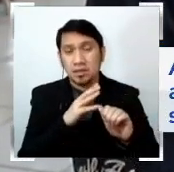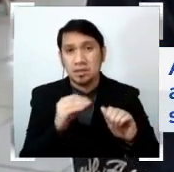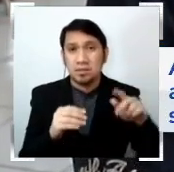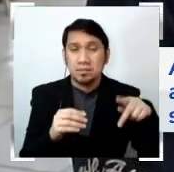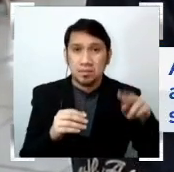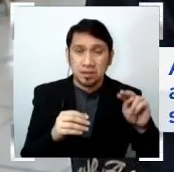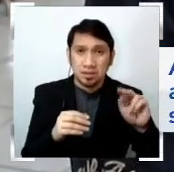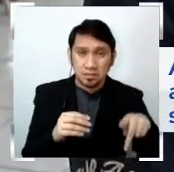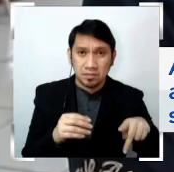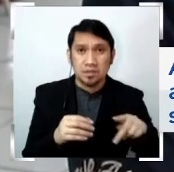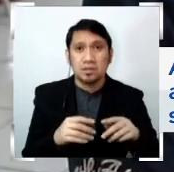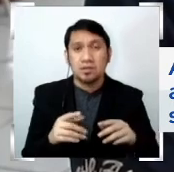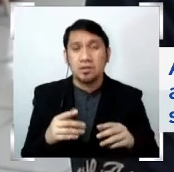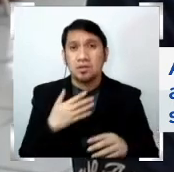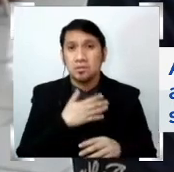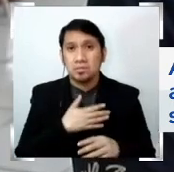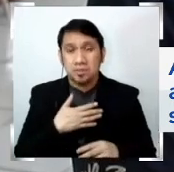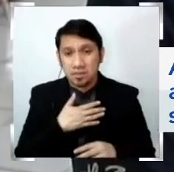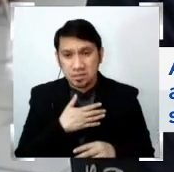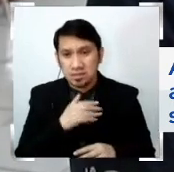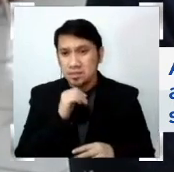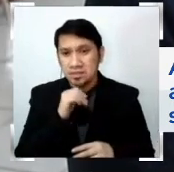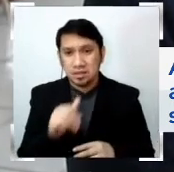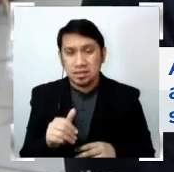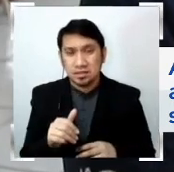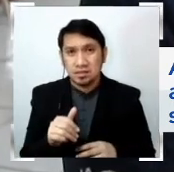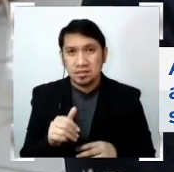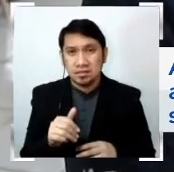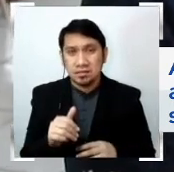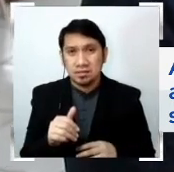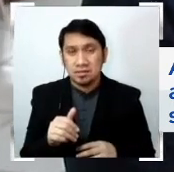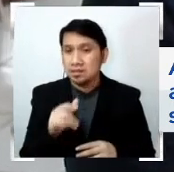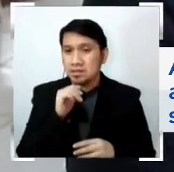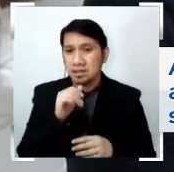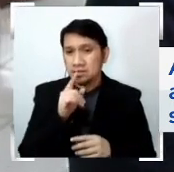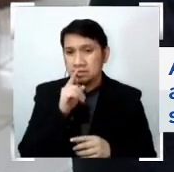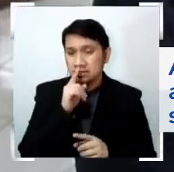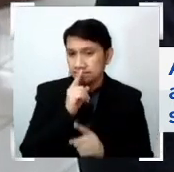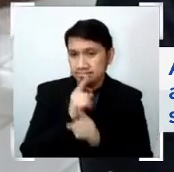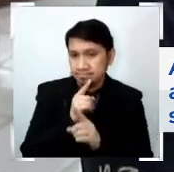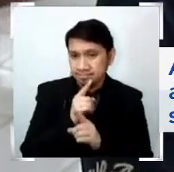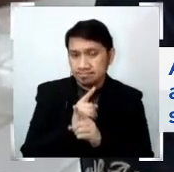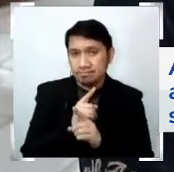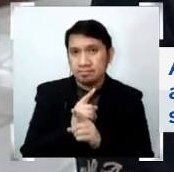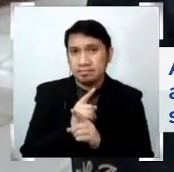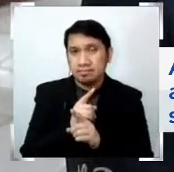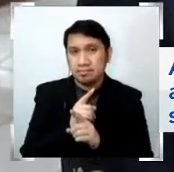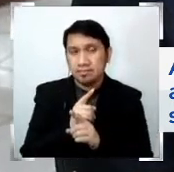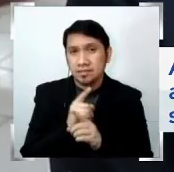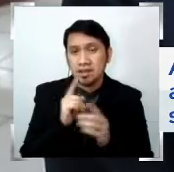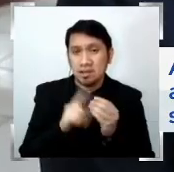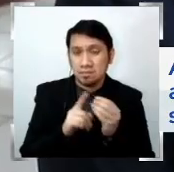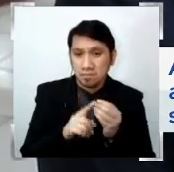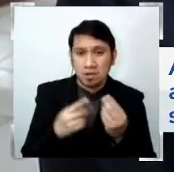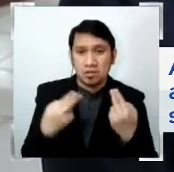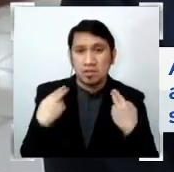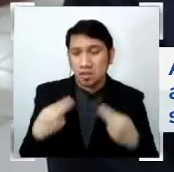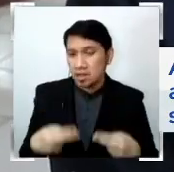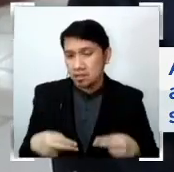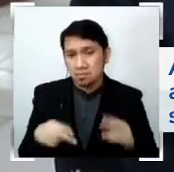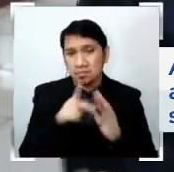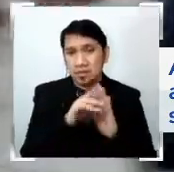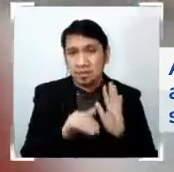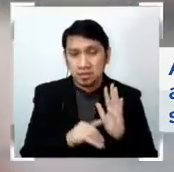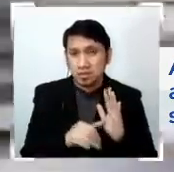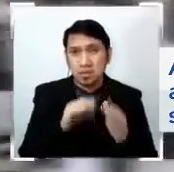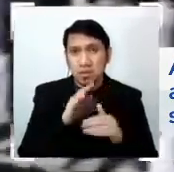wag naman po. Hindi na rin tama na pati health protocols, lahat na lang po, napupolitika na lang